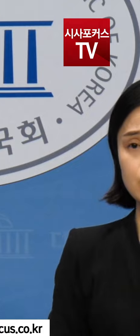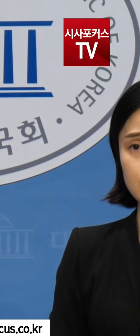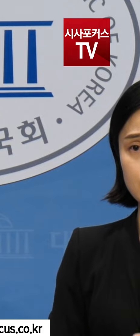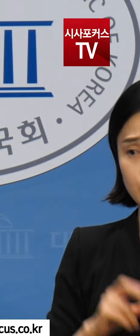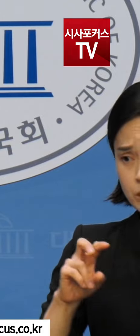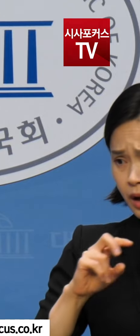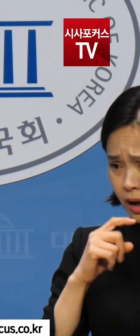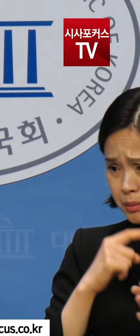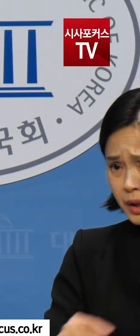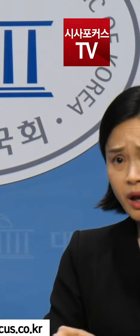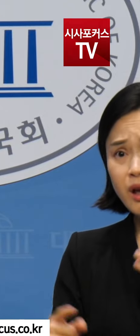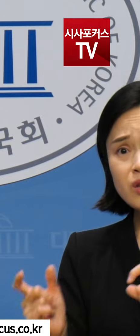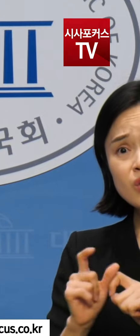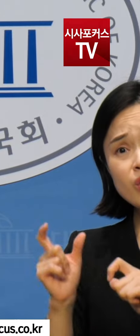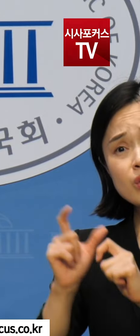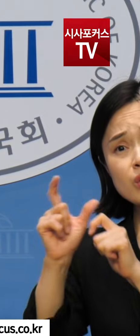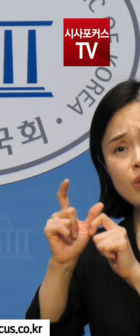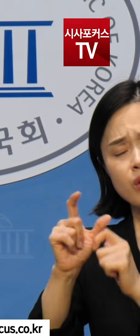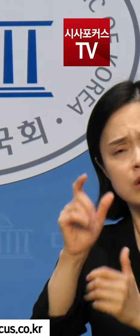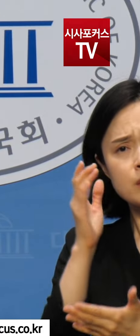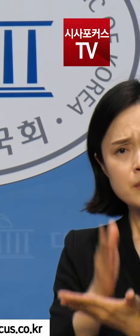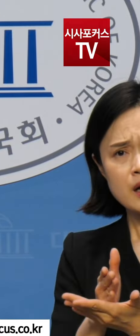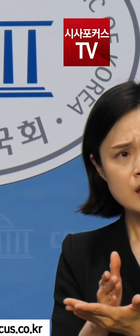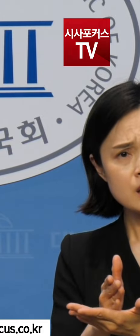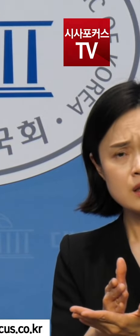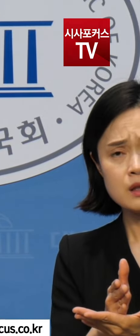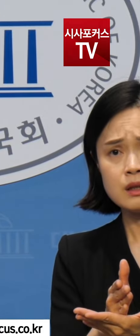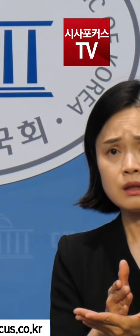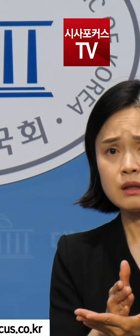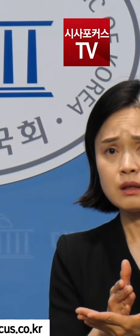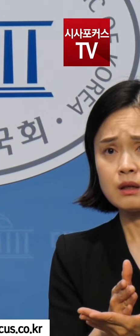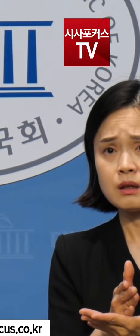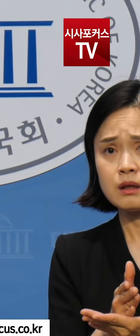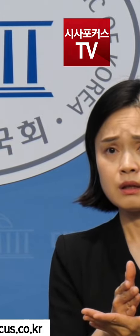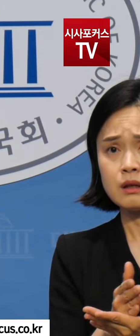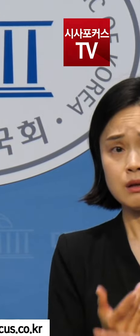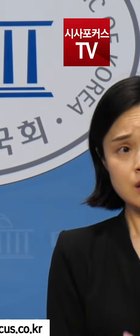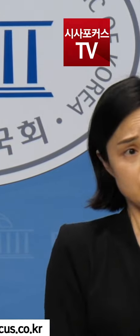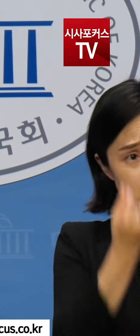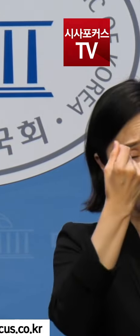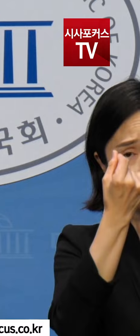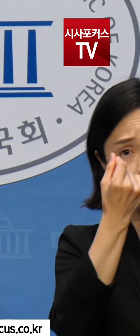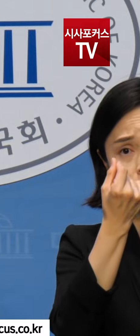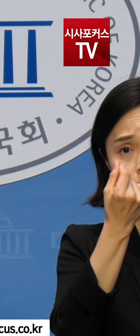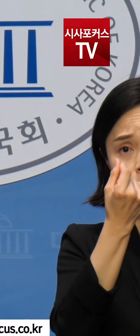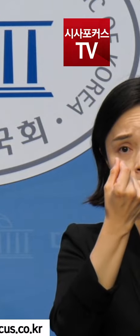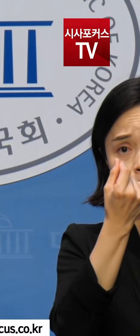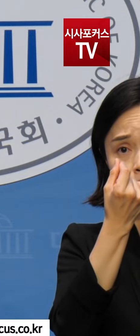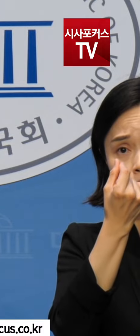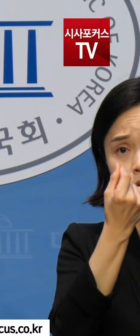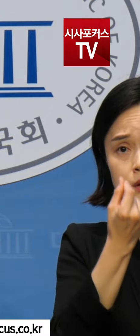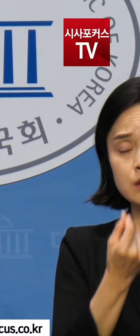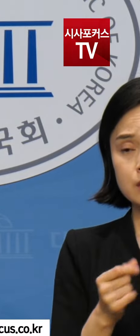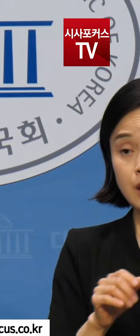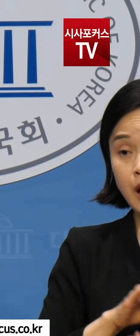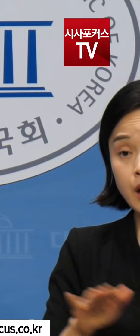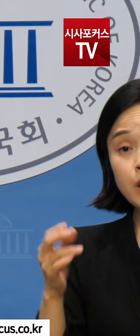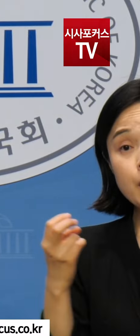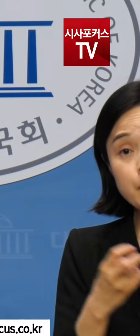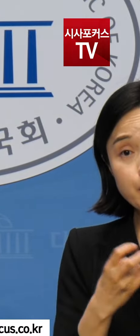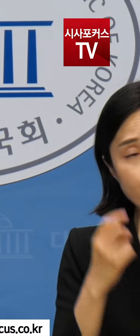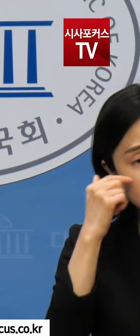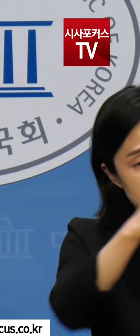더 피해가 가지 않게 조속히 저희에게 해결해 줄 수 있는 방안을